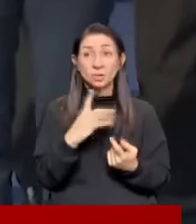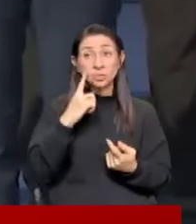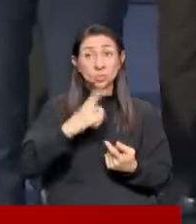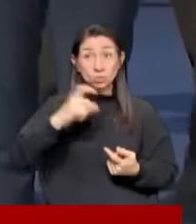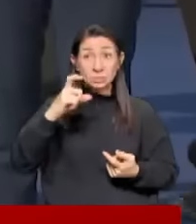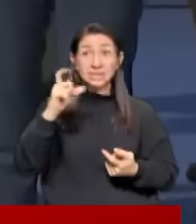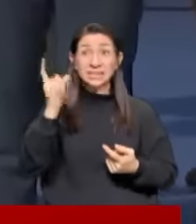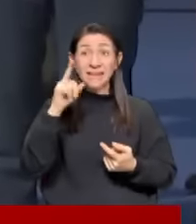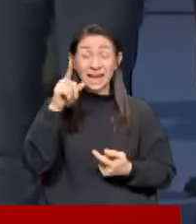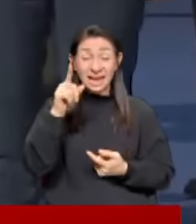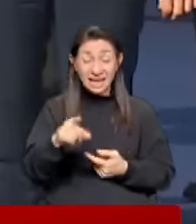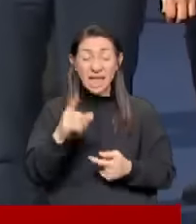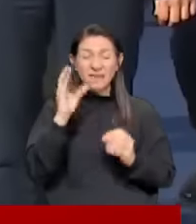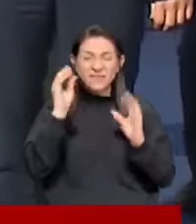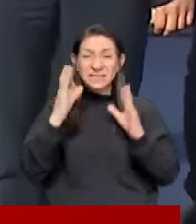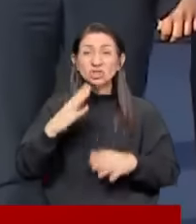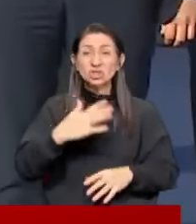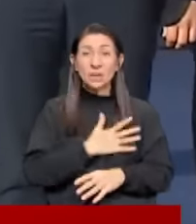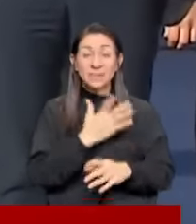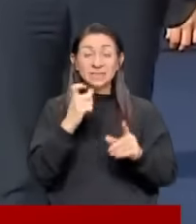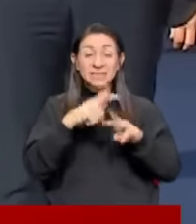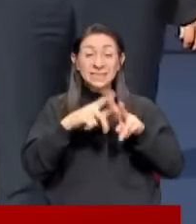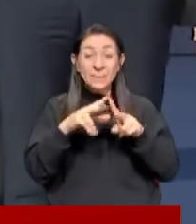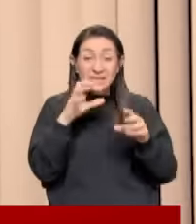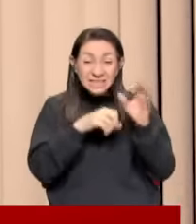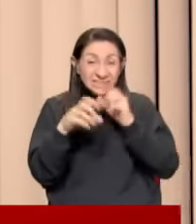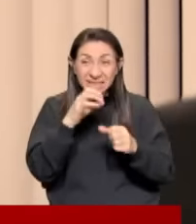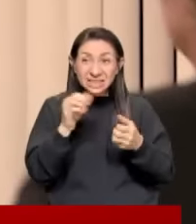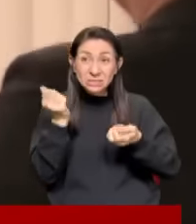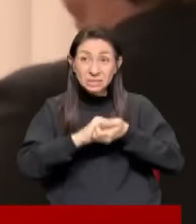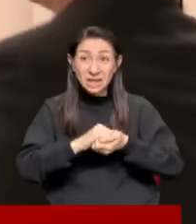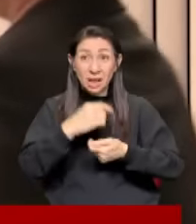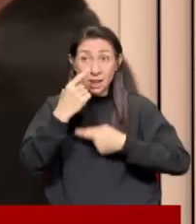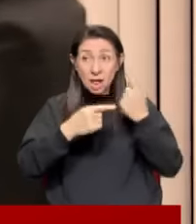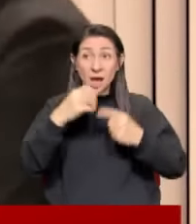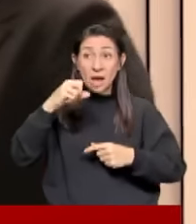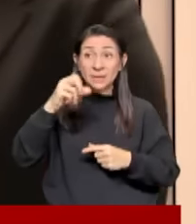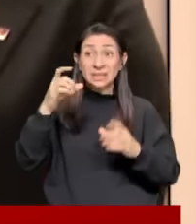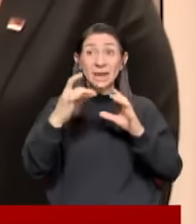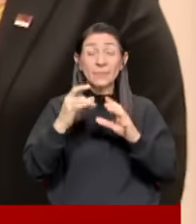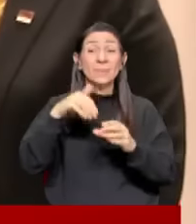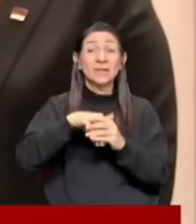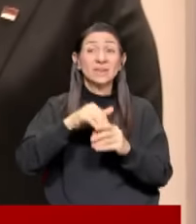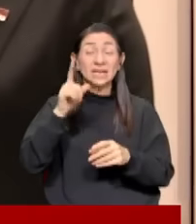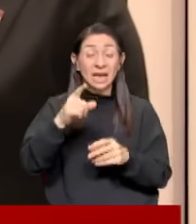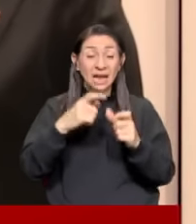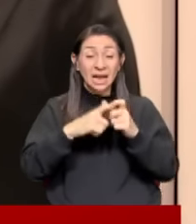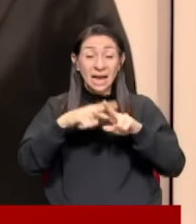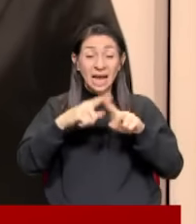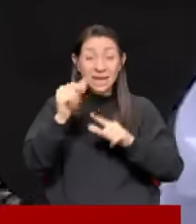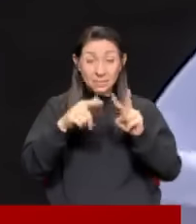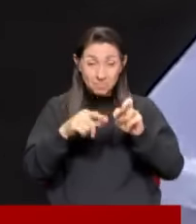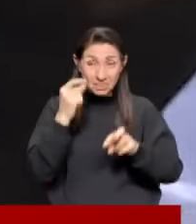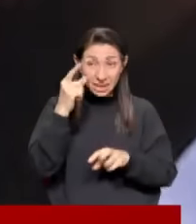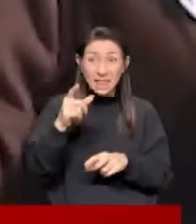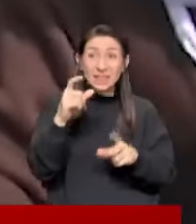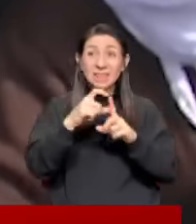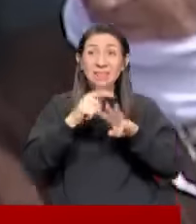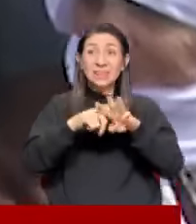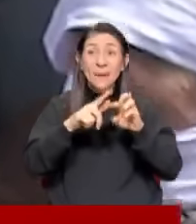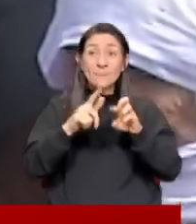İttifakı liderleri en çok da CHP'yi DEM Parti ile gizli işbirliği iddiası ile eleştirirken AK Parti Diyarbakır Milletvekili Galip Ensarioğlu DEM